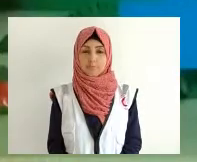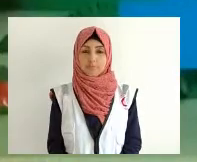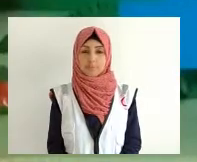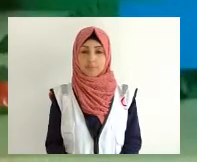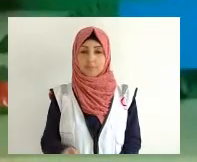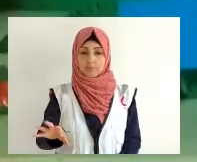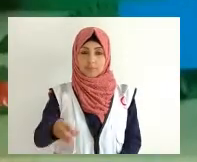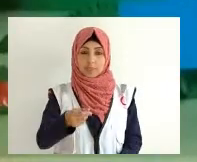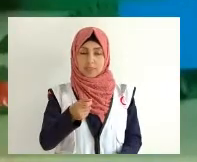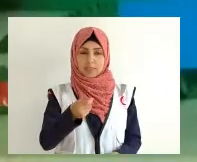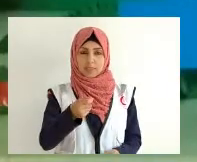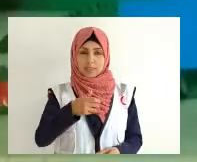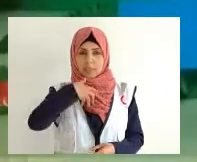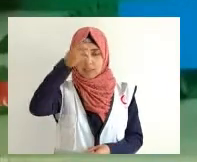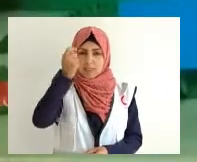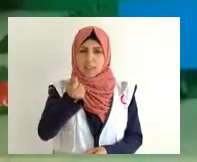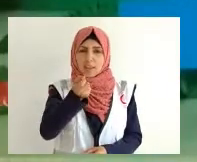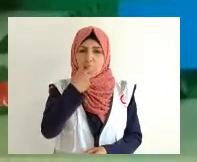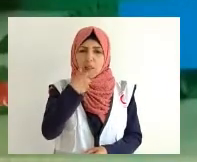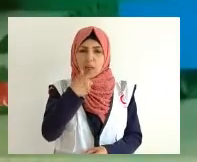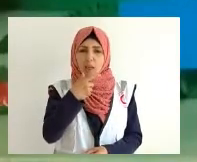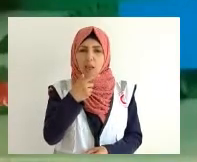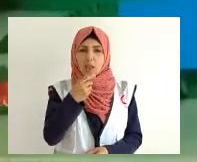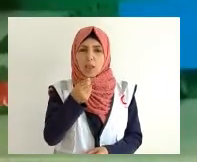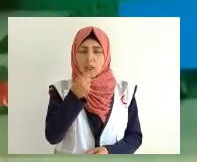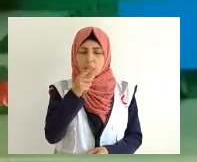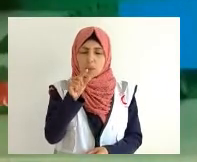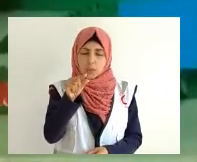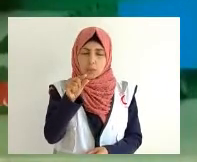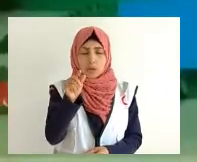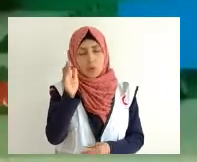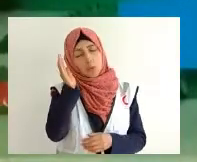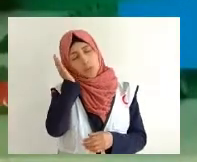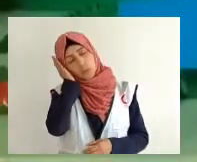أخذ الأسد جرعة من الدواء ونام.